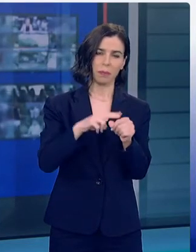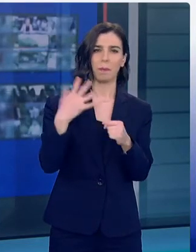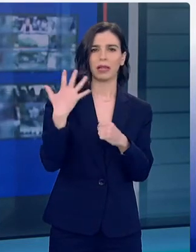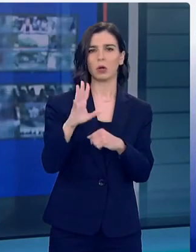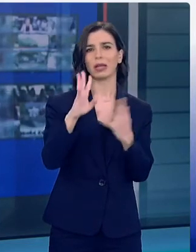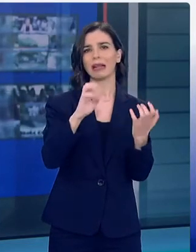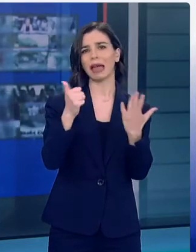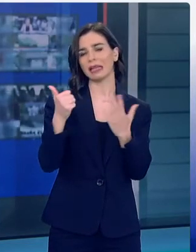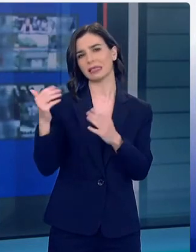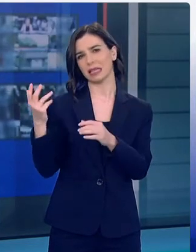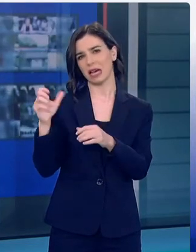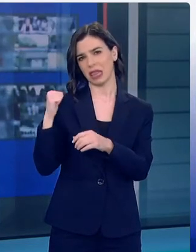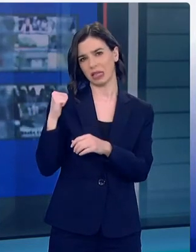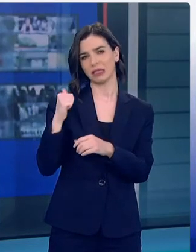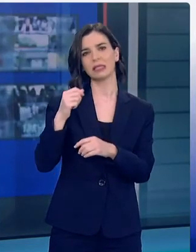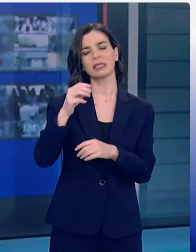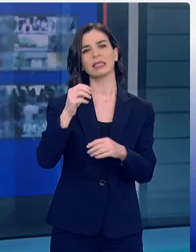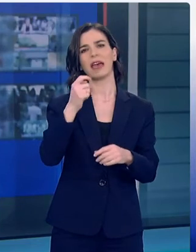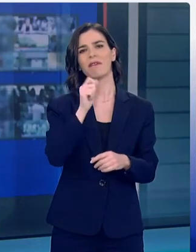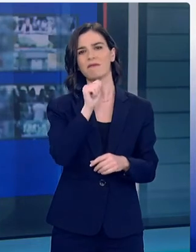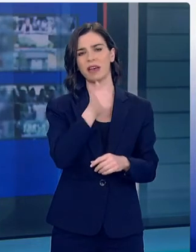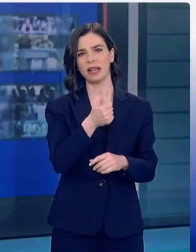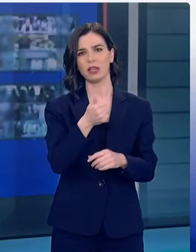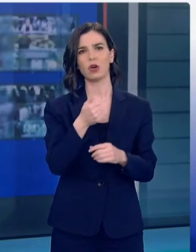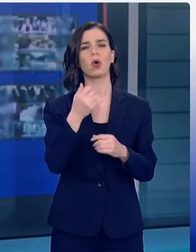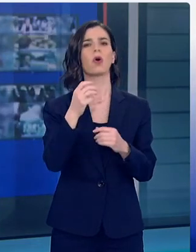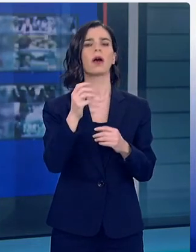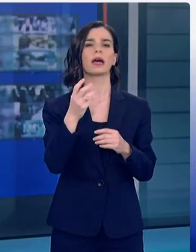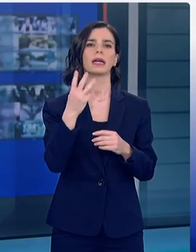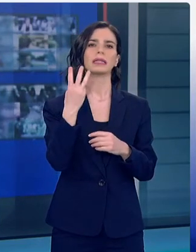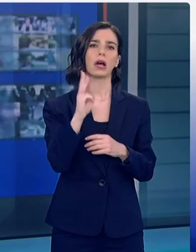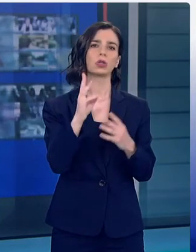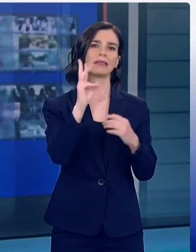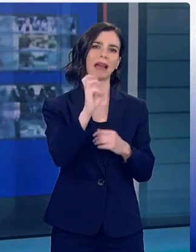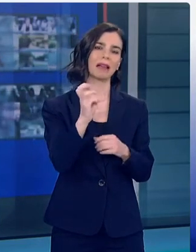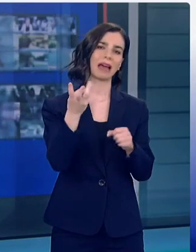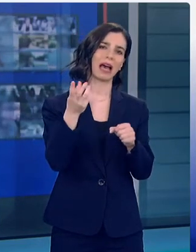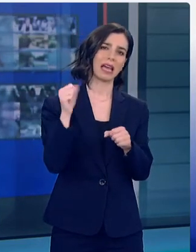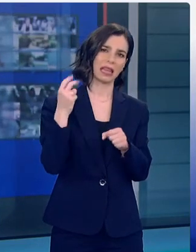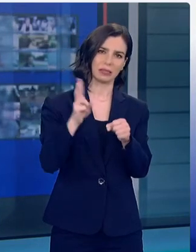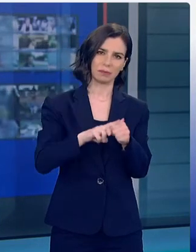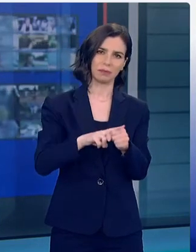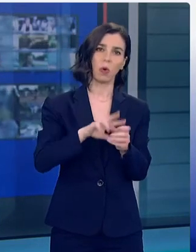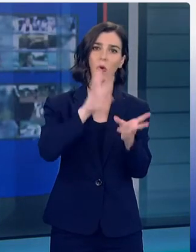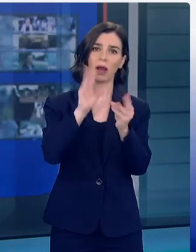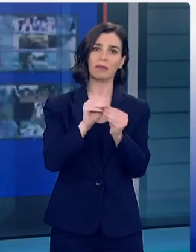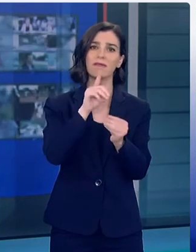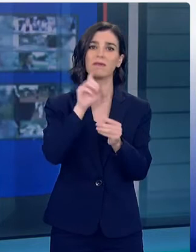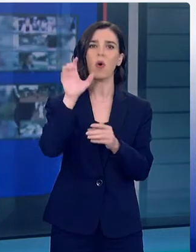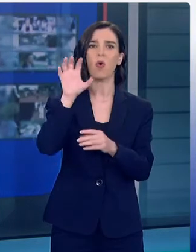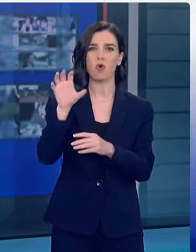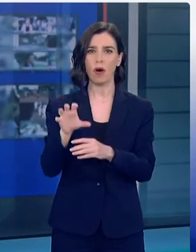596 εχθές, και το Βέλγιο με 5.683 συνολικά και 230 εχθές καταγεγραμμένους θανάτους. Αυτές οι χώρες είχαν τους